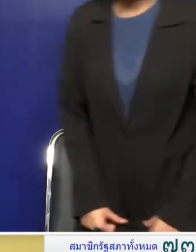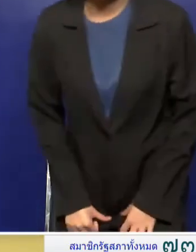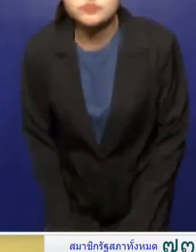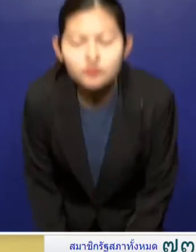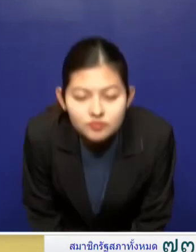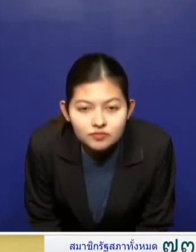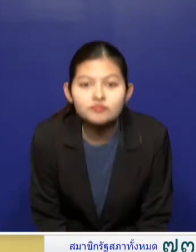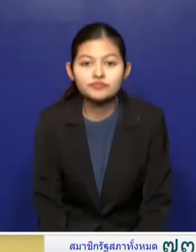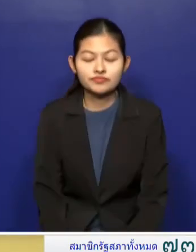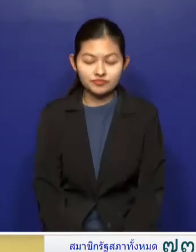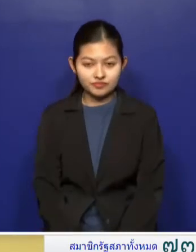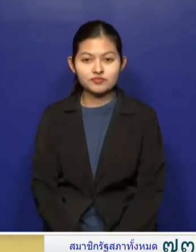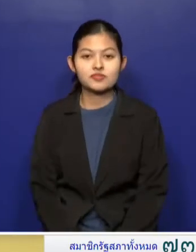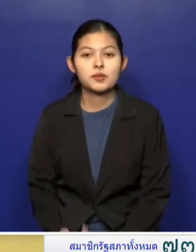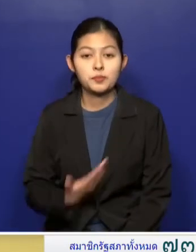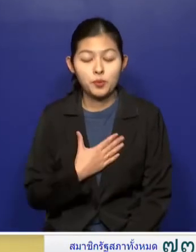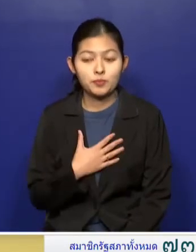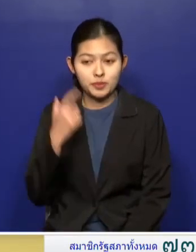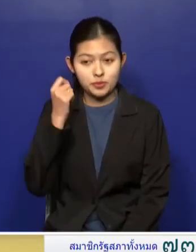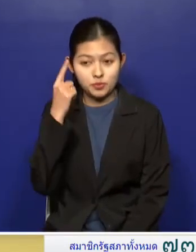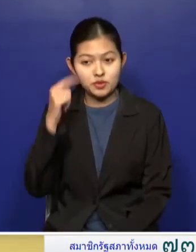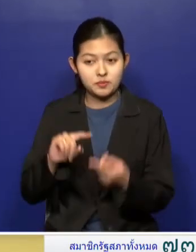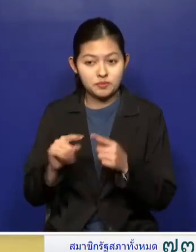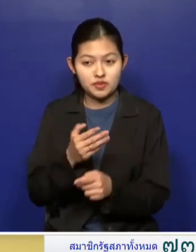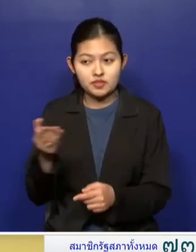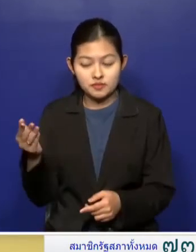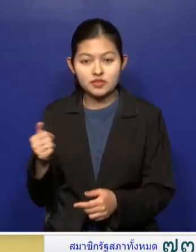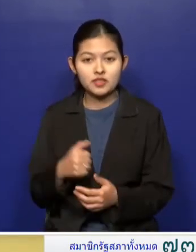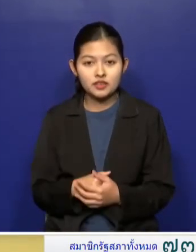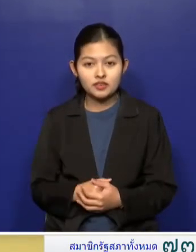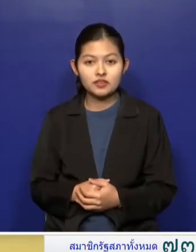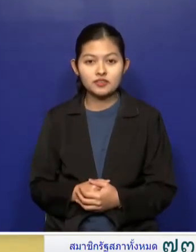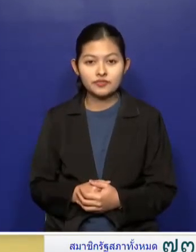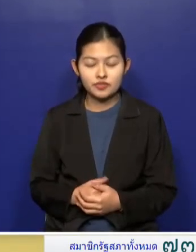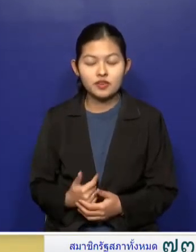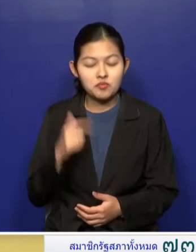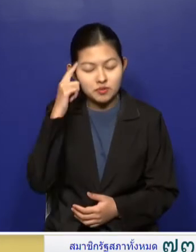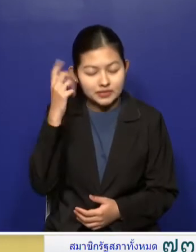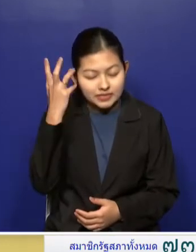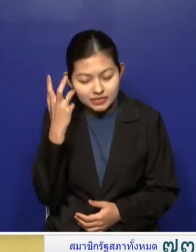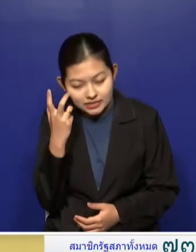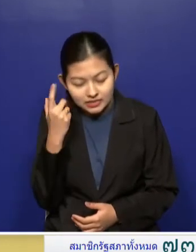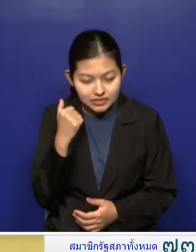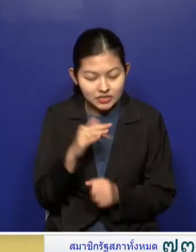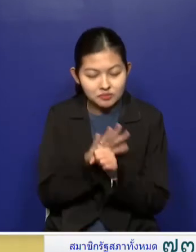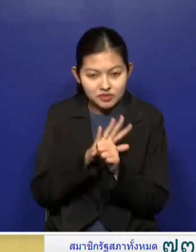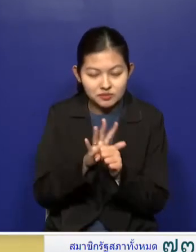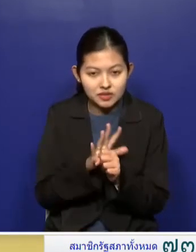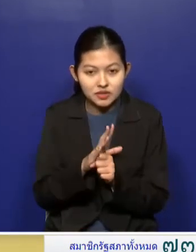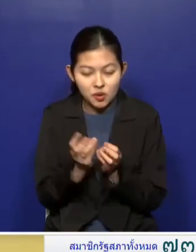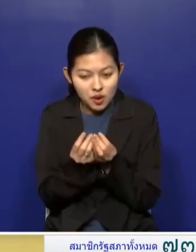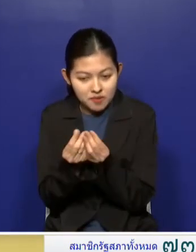เข้าใจเพื่อนสมาชิกแต่ความวิตกนะเนี่ยเอาเถอะครับก็เอาเฉพาะงามความรอบคอบเอาทรัพย์พอดี